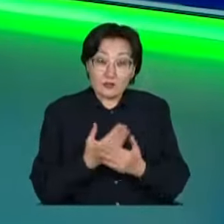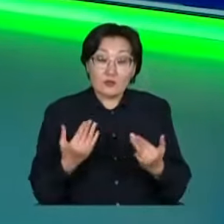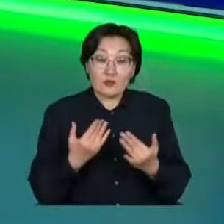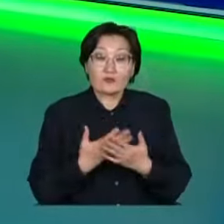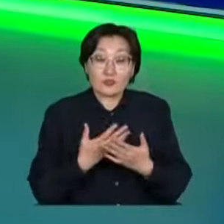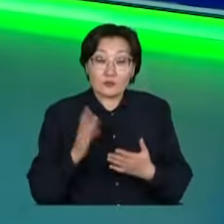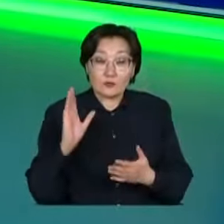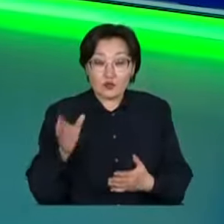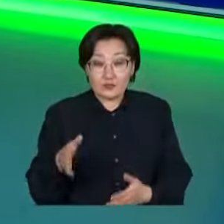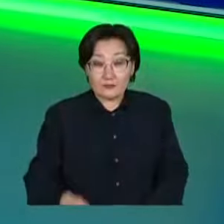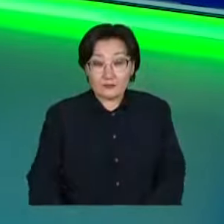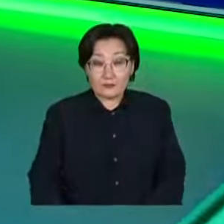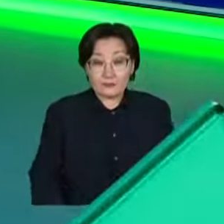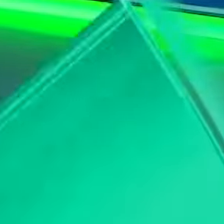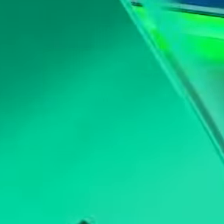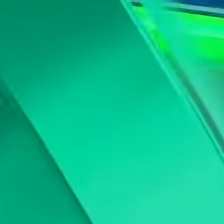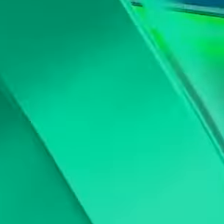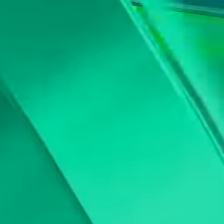ждет во второй части выпуска.